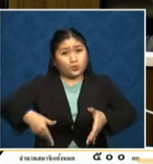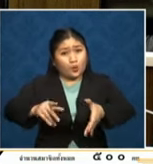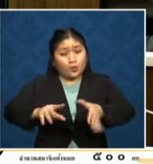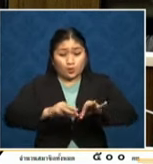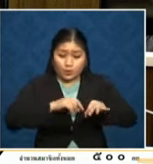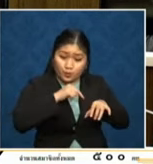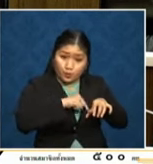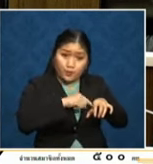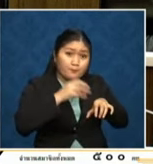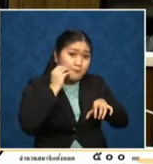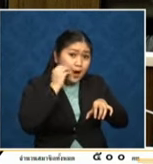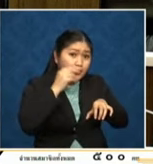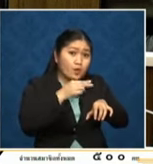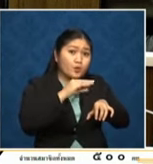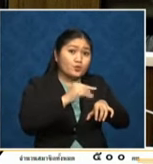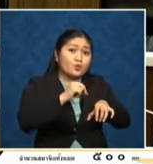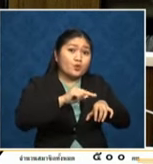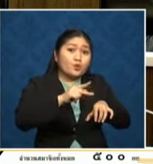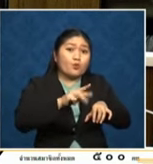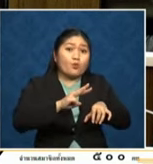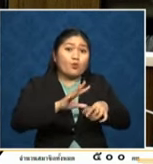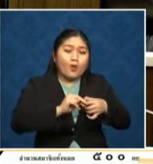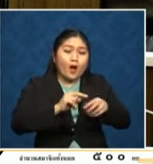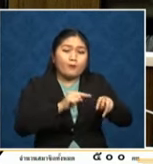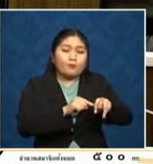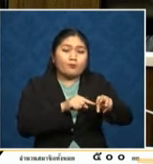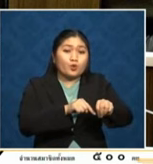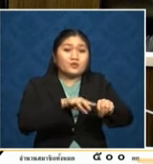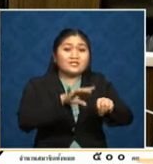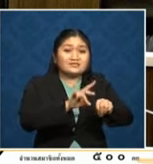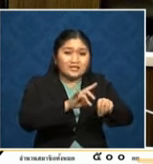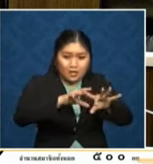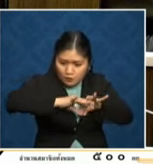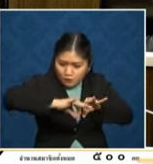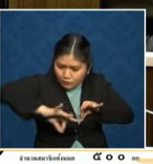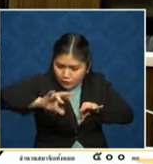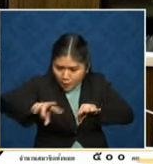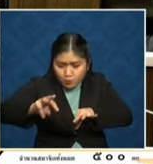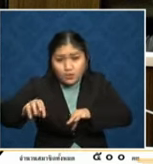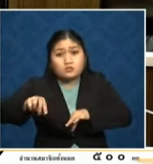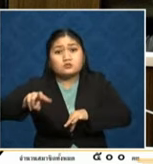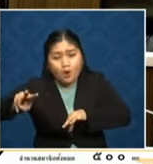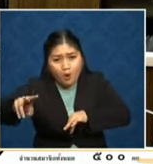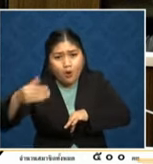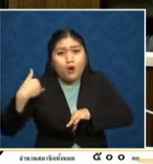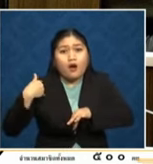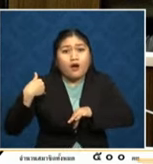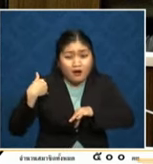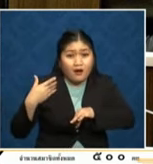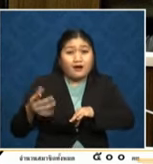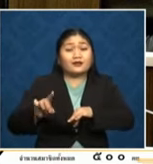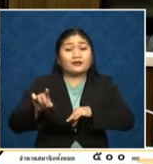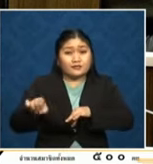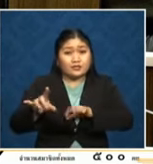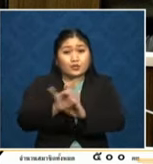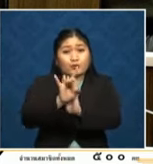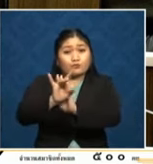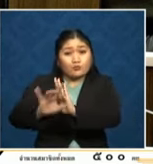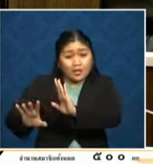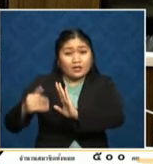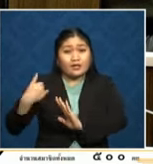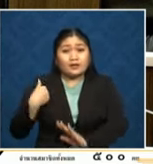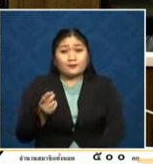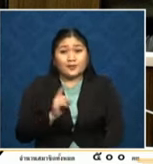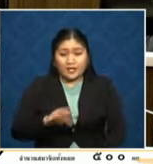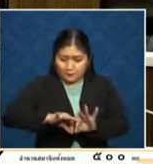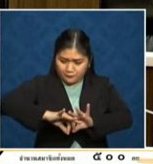หว่างหมู่บ้านโนนขวางหมู่ที่7และบ้านดอนทรายหมู่ที่2ตำบลหนองใหญ่อำเภอศรีสมเด็จจังหวัด101